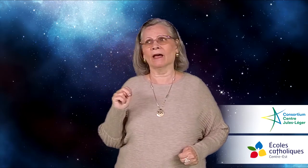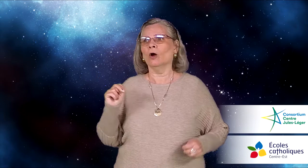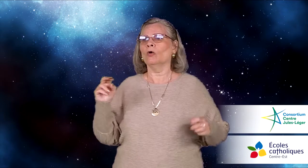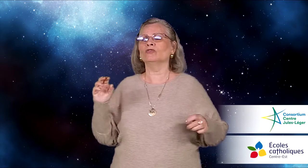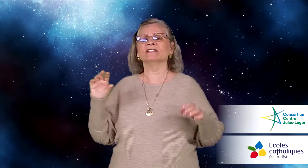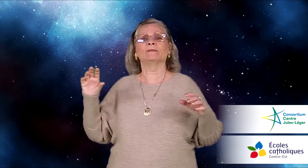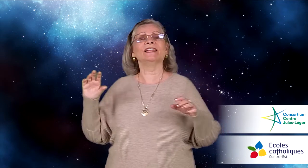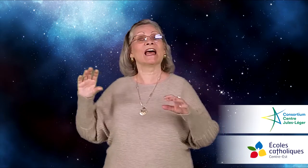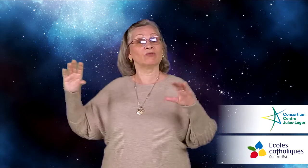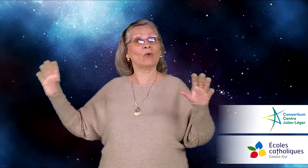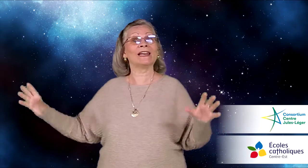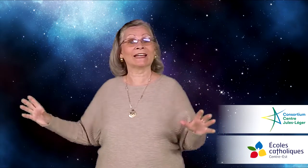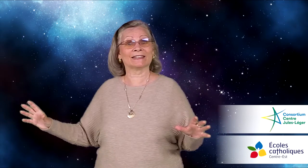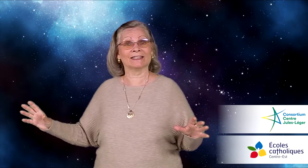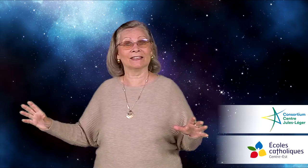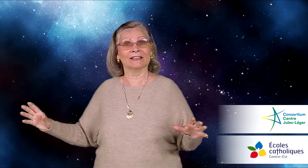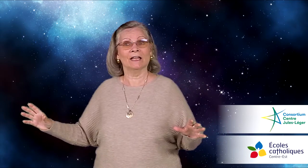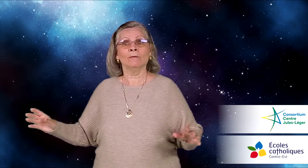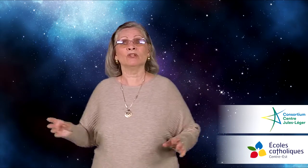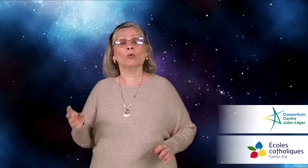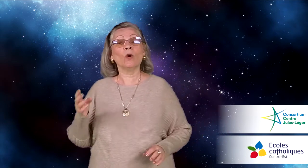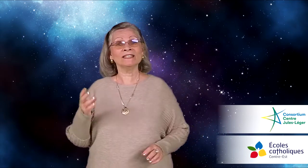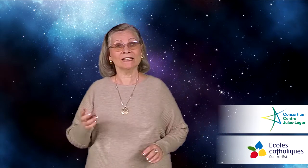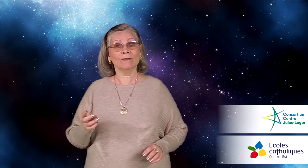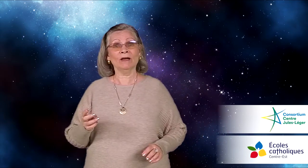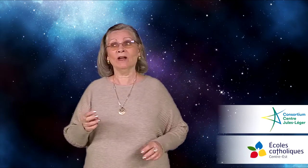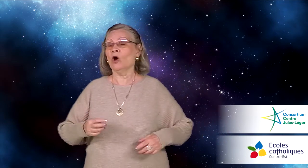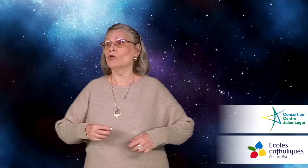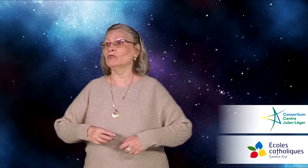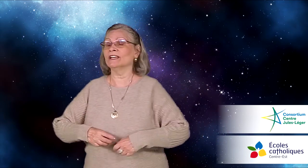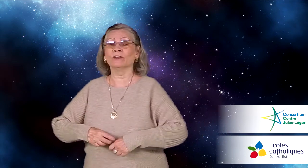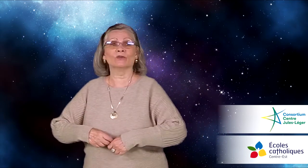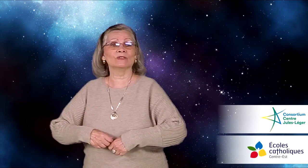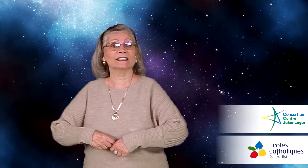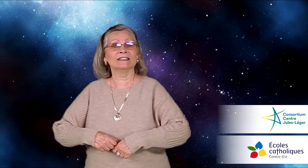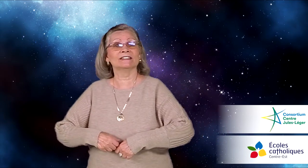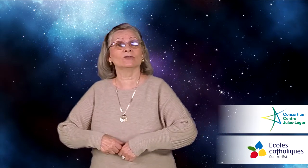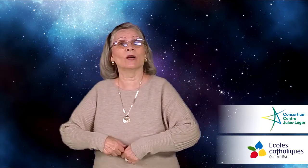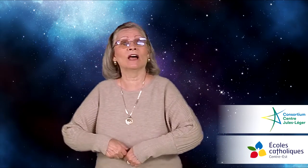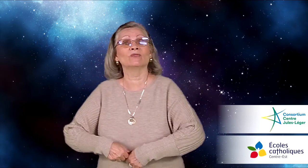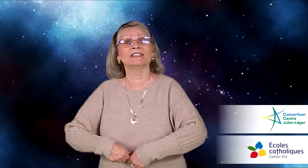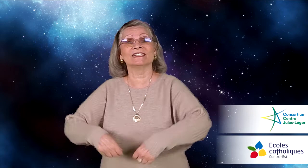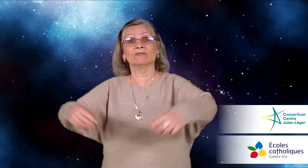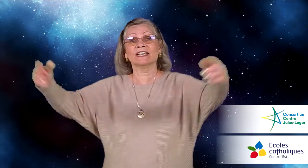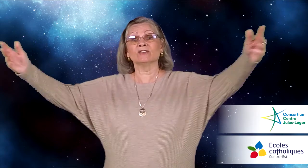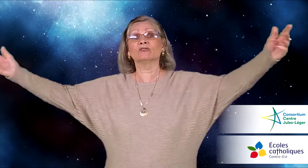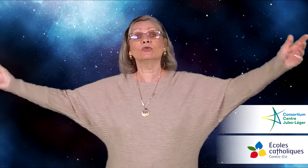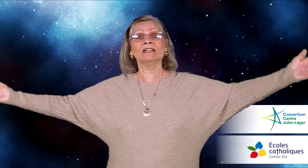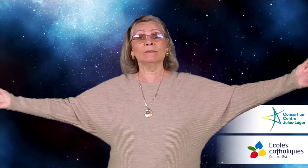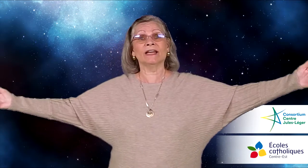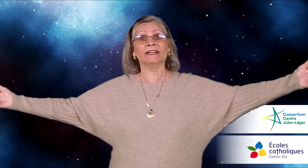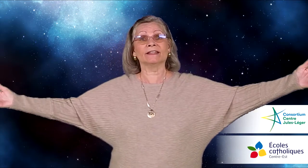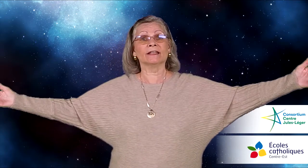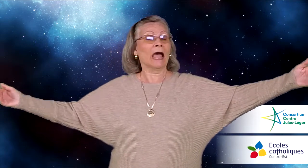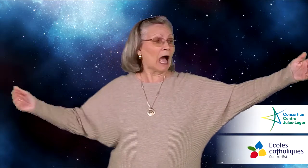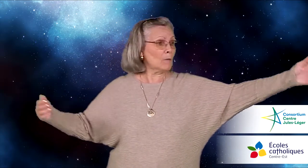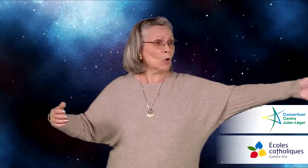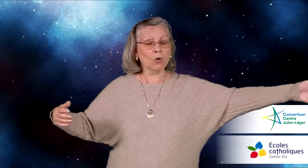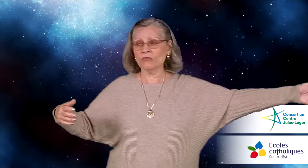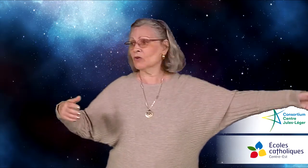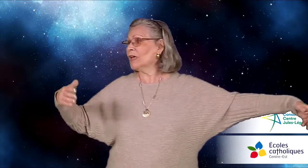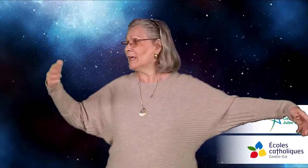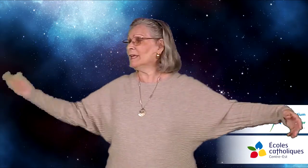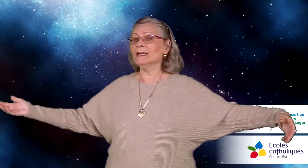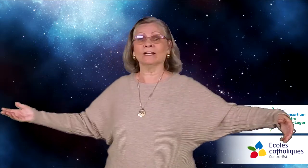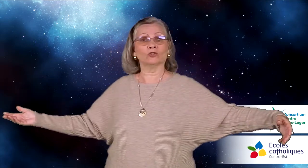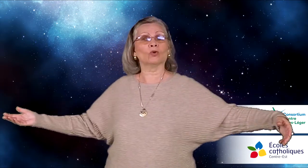deuxièmement. On veut s'appeler la Voie lactée. Et troisièmement, on voudrait que le Conseil des étoiles envoie des invitations à toutes les planètes, à